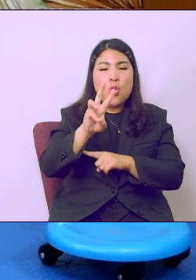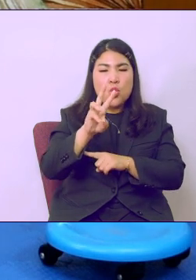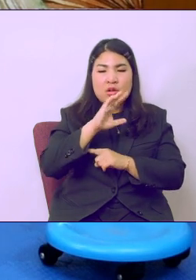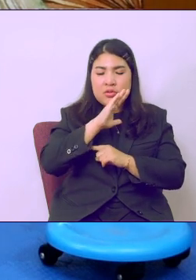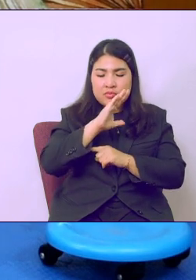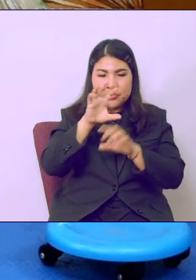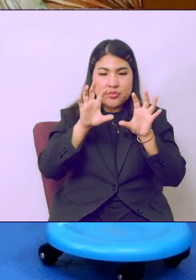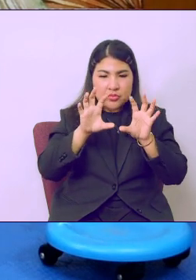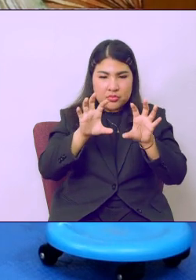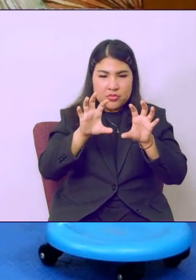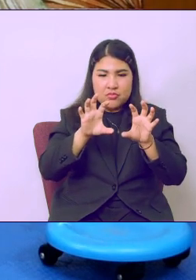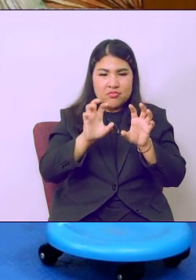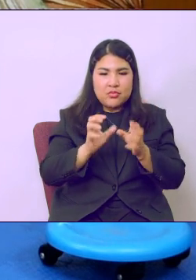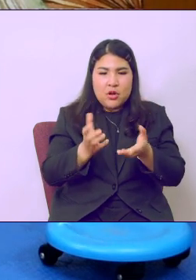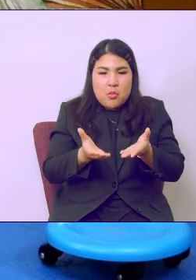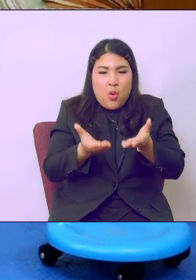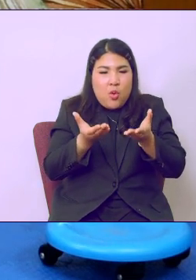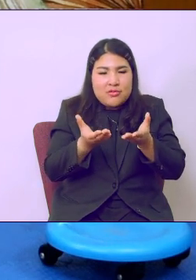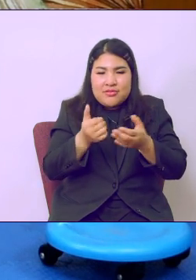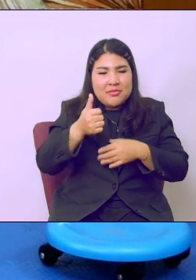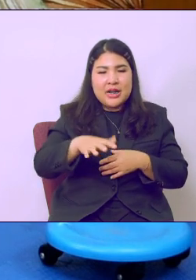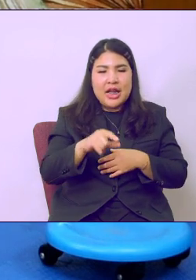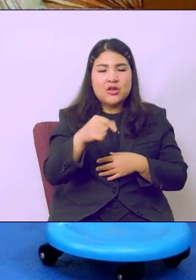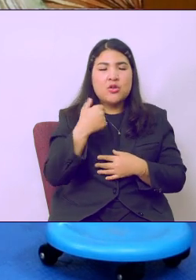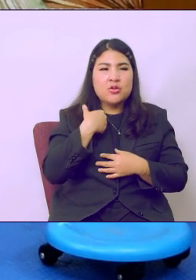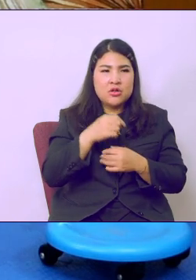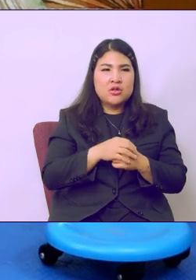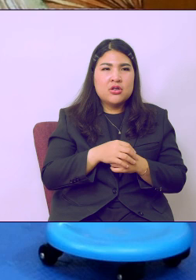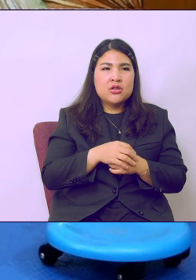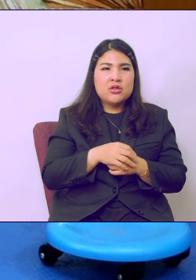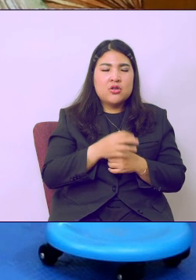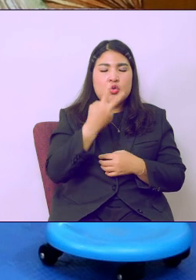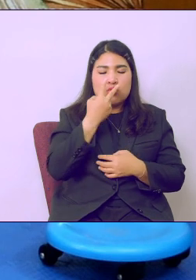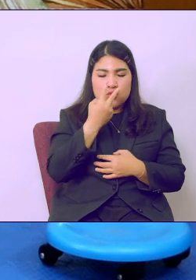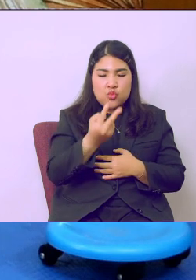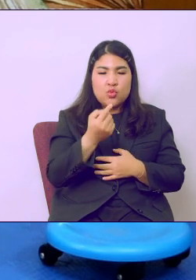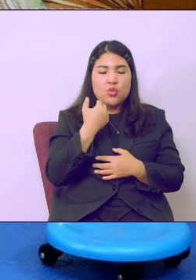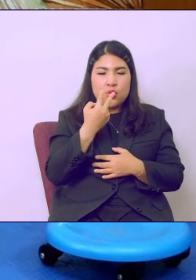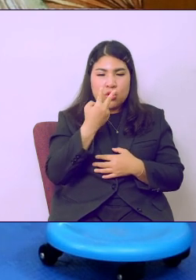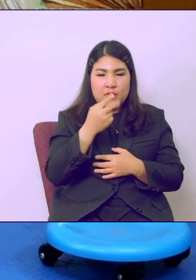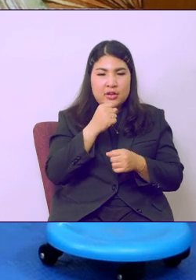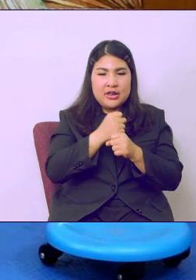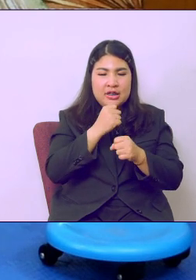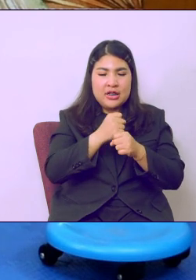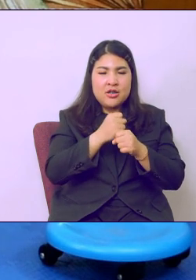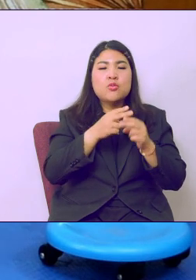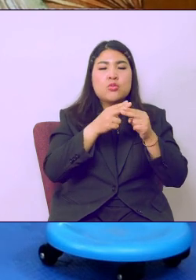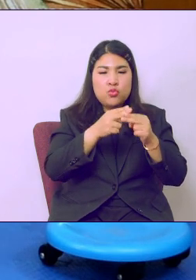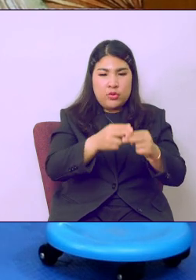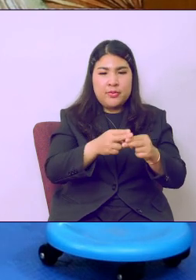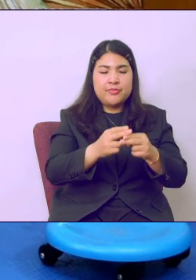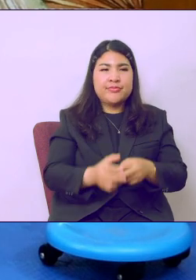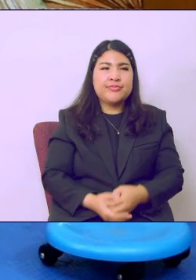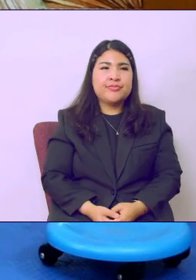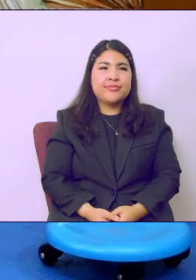ยกก้นได้เนาะเราก็ประคองขาขึ้นข้างนึงนะครับก็คือปรับปรับให้ตามสรีระนะครับหรือว่าความสามารถของน้องที่ทำได้นะ